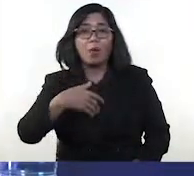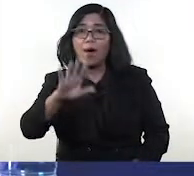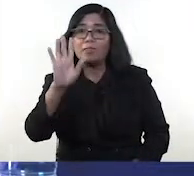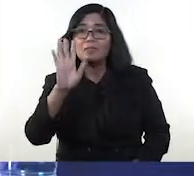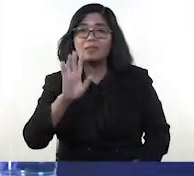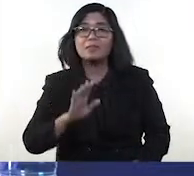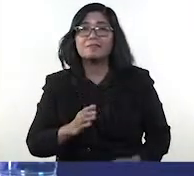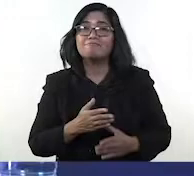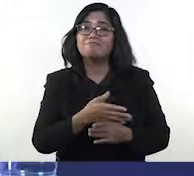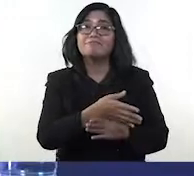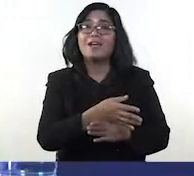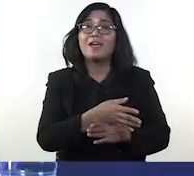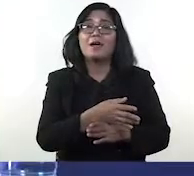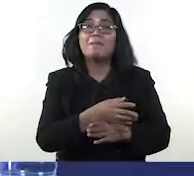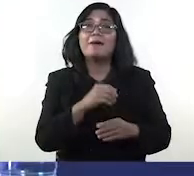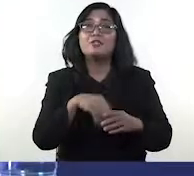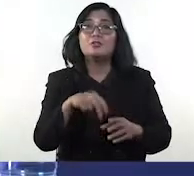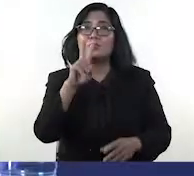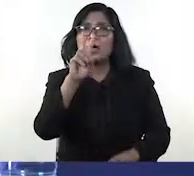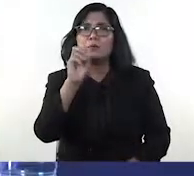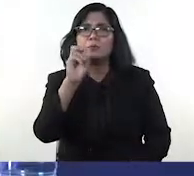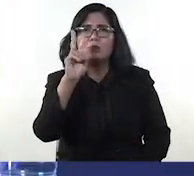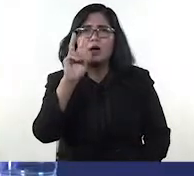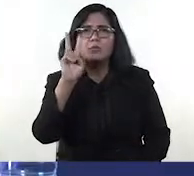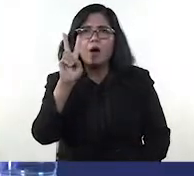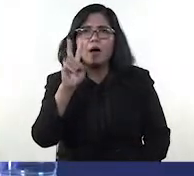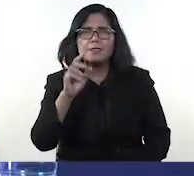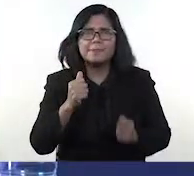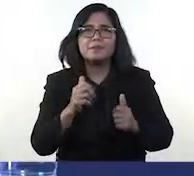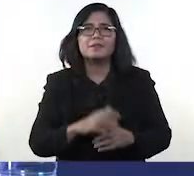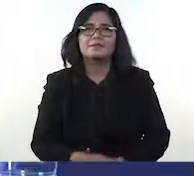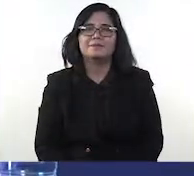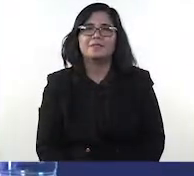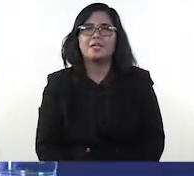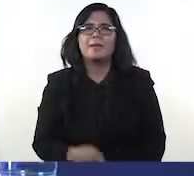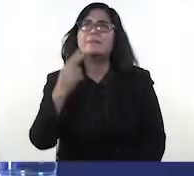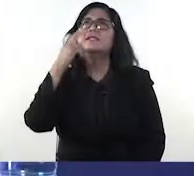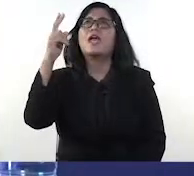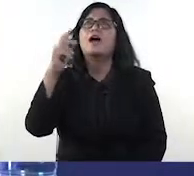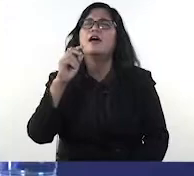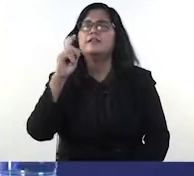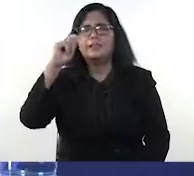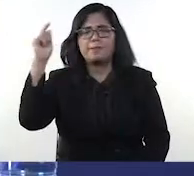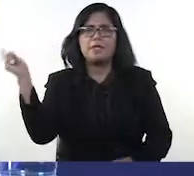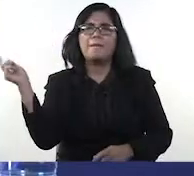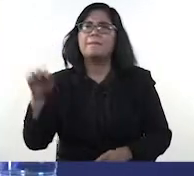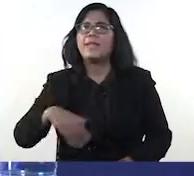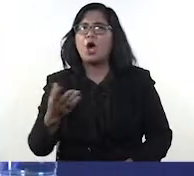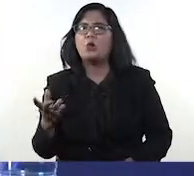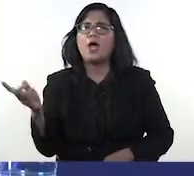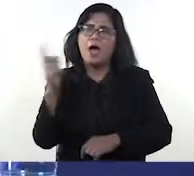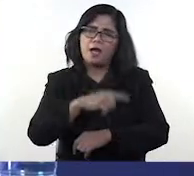berlalu Ayo kita akan masuki 2022 Dan tidaklah percaya setiap tahun